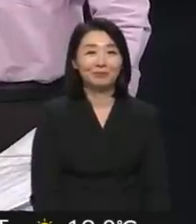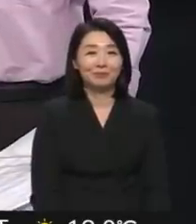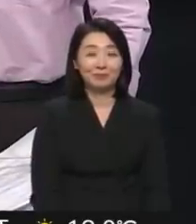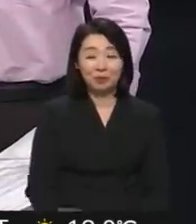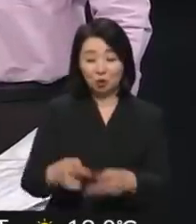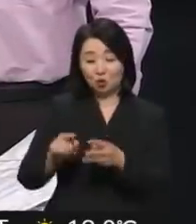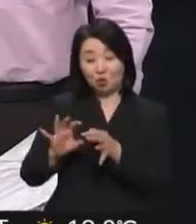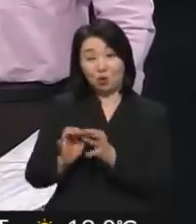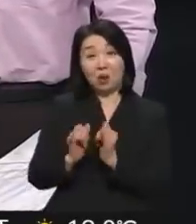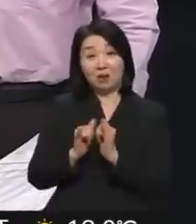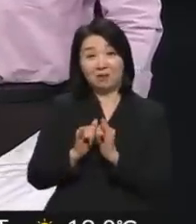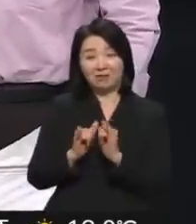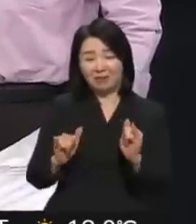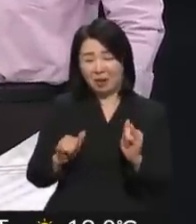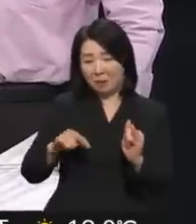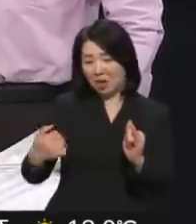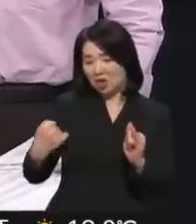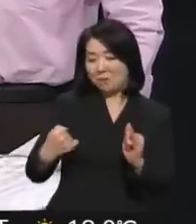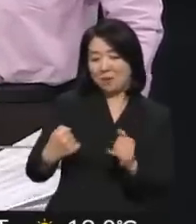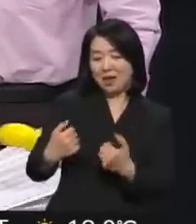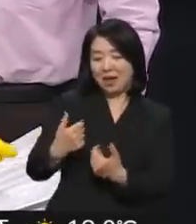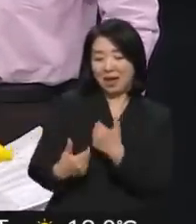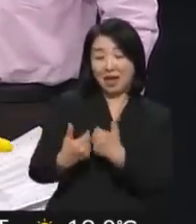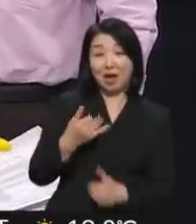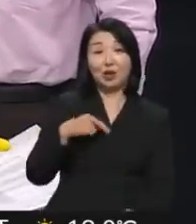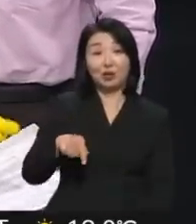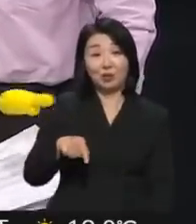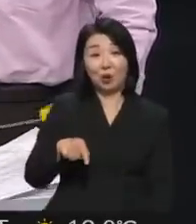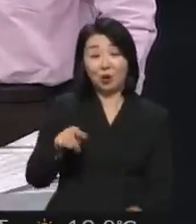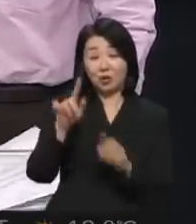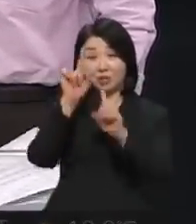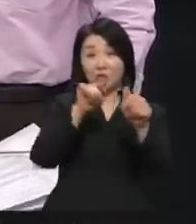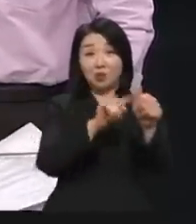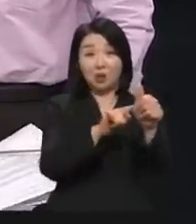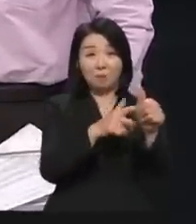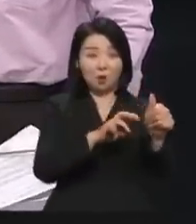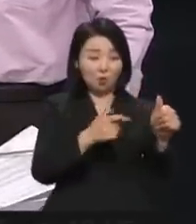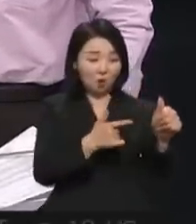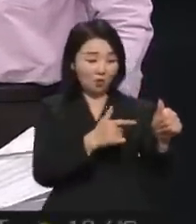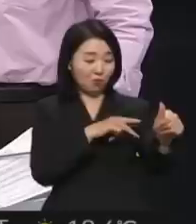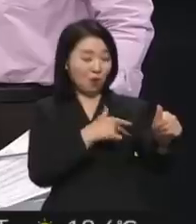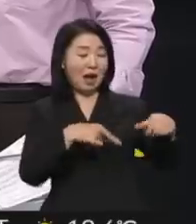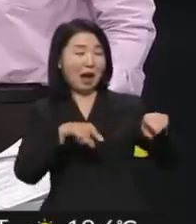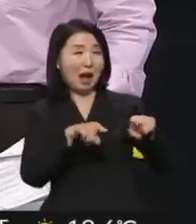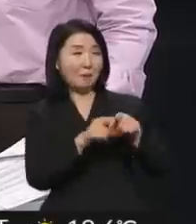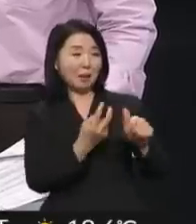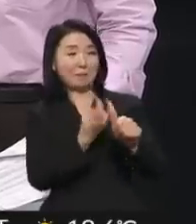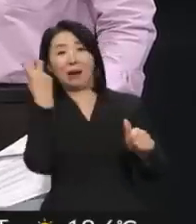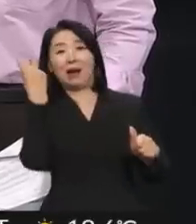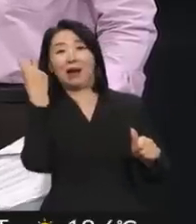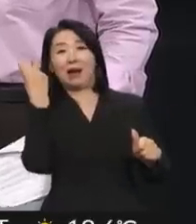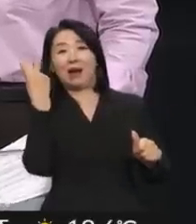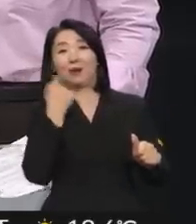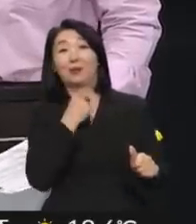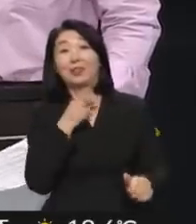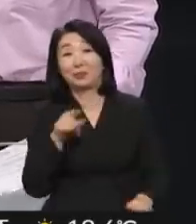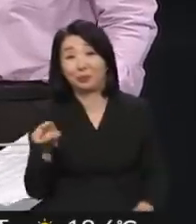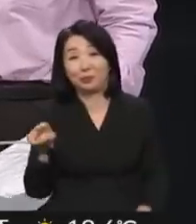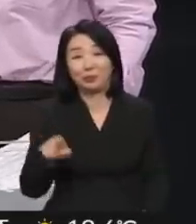윤핵관 내부의 알력 다툼이었을까요? 이 전 대표와 함께 권 의원도 함께 축출하려는 시도도 있었던